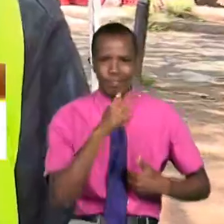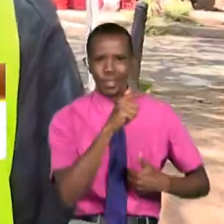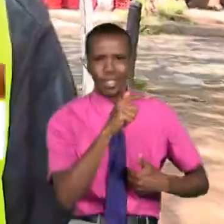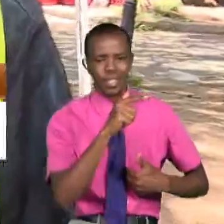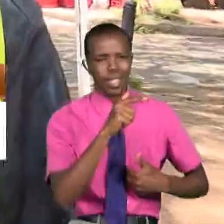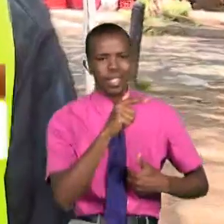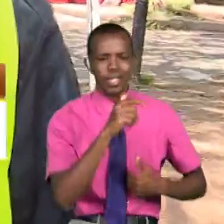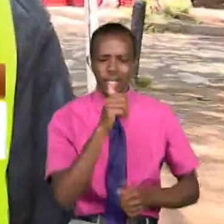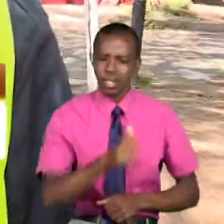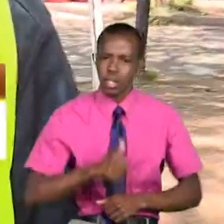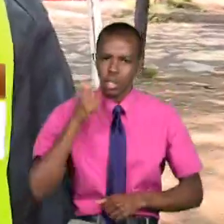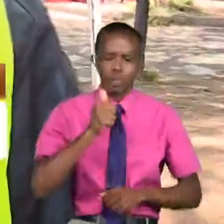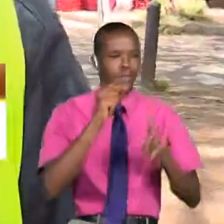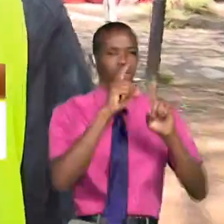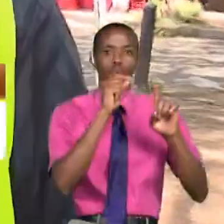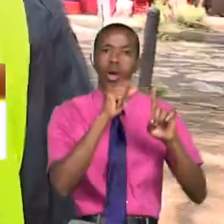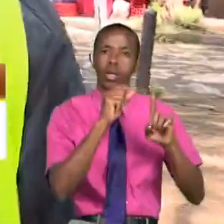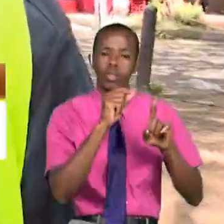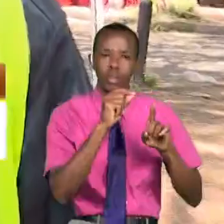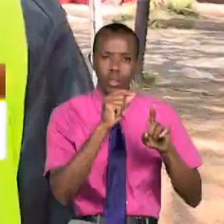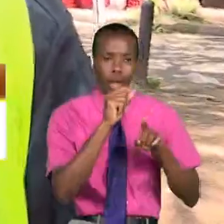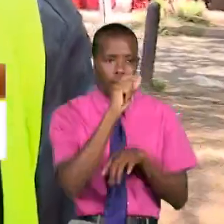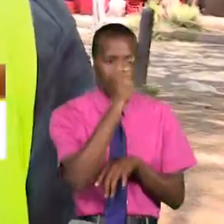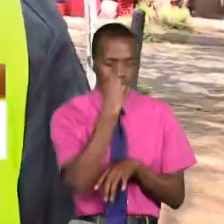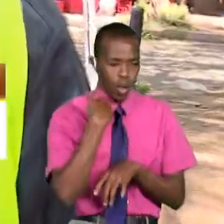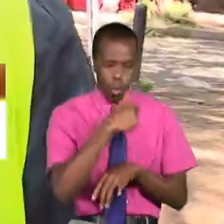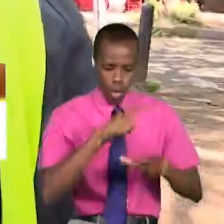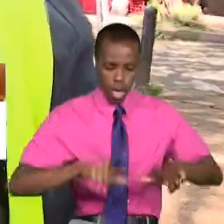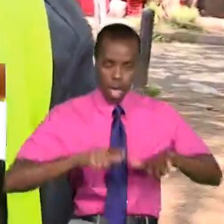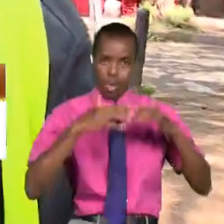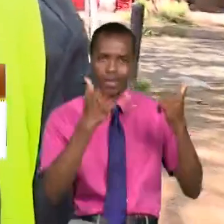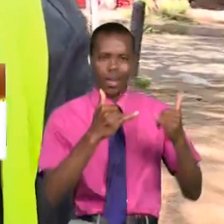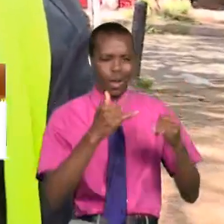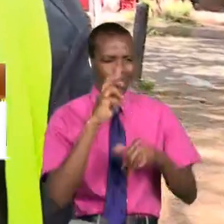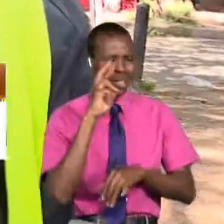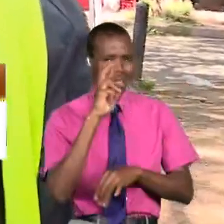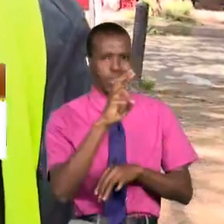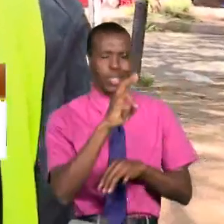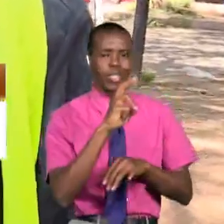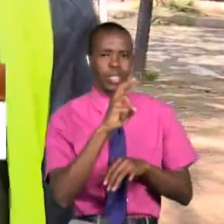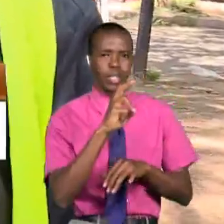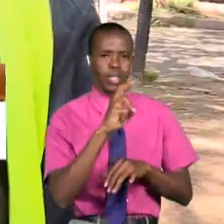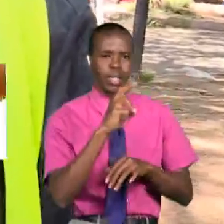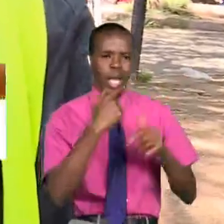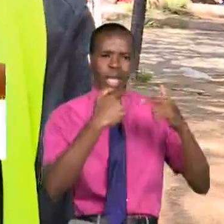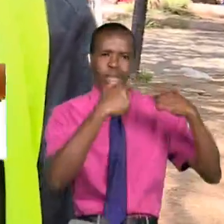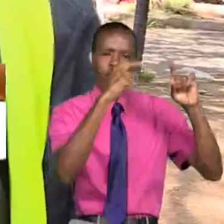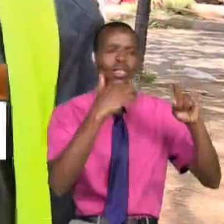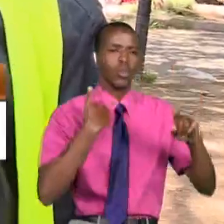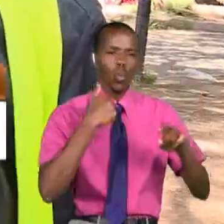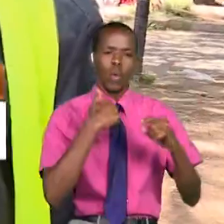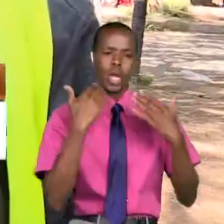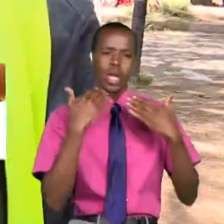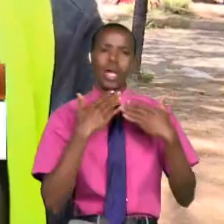ya open house, because katika Kenya ambayo tunaishi hatuoni ile matunda tulikuwa tunatarajia kupata.